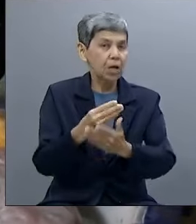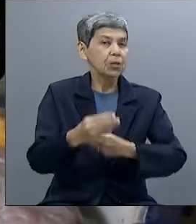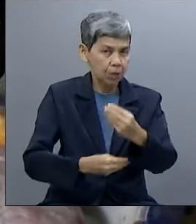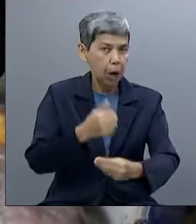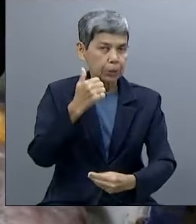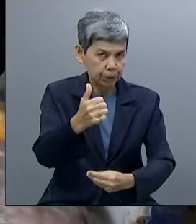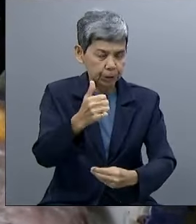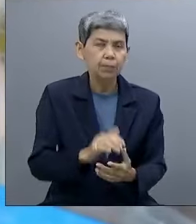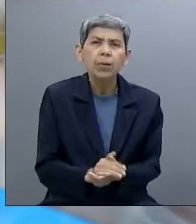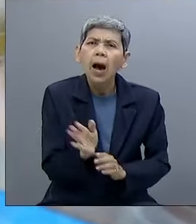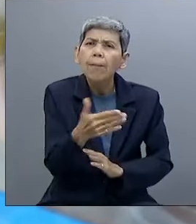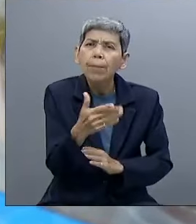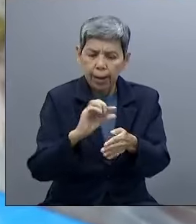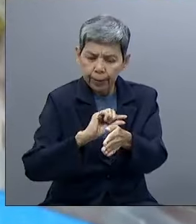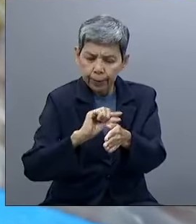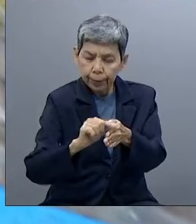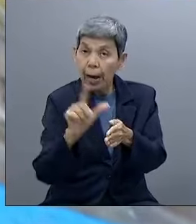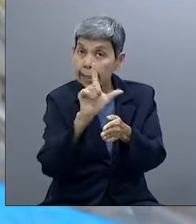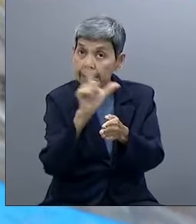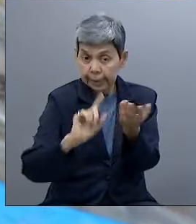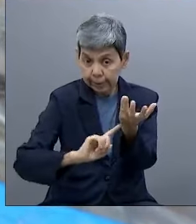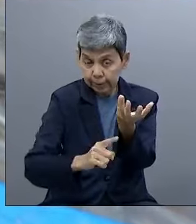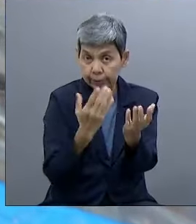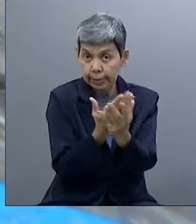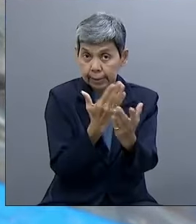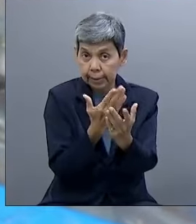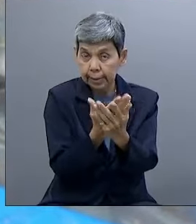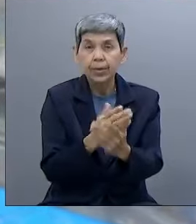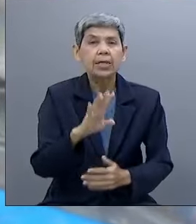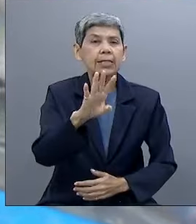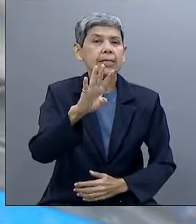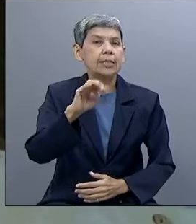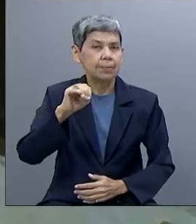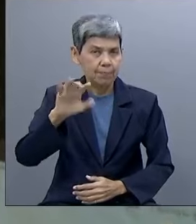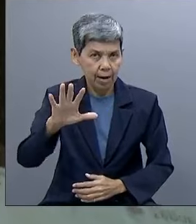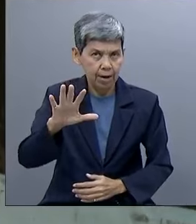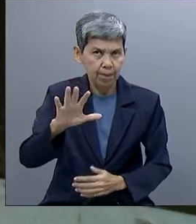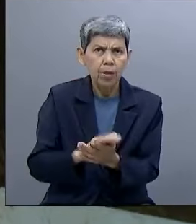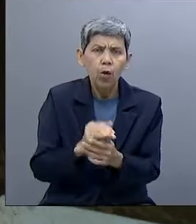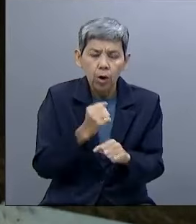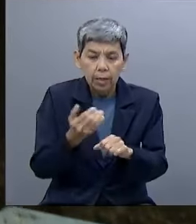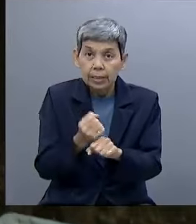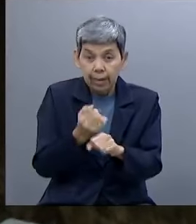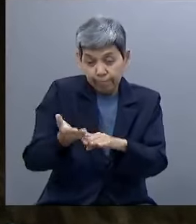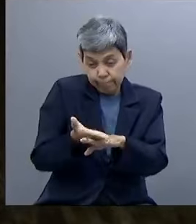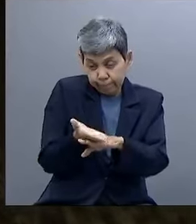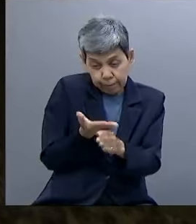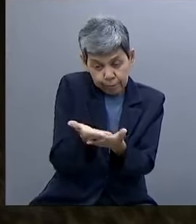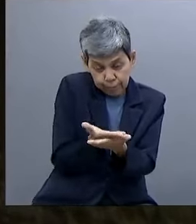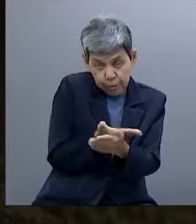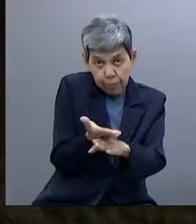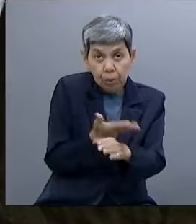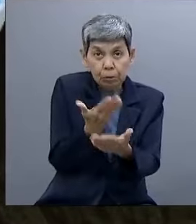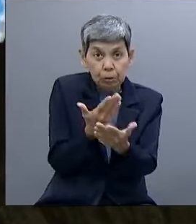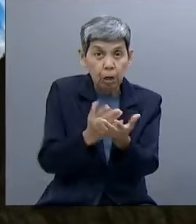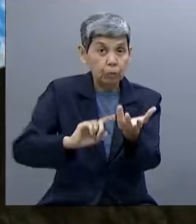ค่ะโดยปลาข้างเหลือง1กิโลกรัมราคาจะอยู่ที่ประมาณ45บาทแต่เมื่อนำขึ้นมาแล่เนื้อออกมาราคา